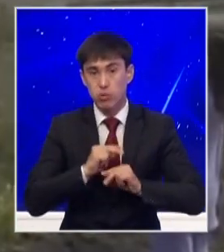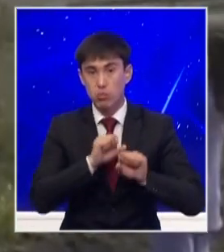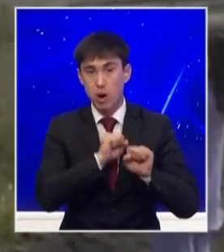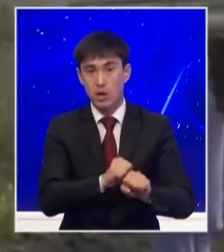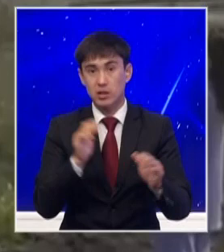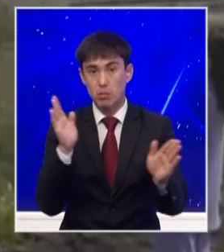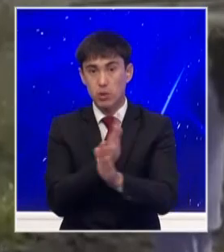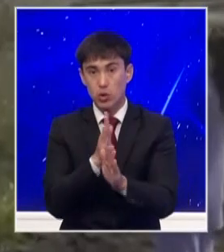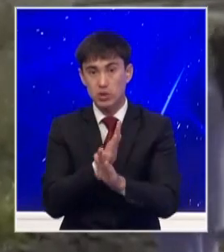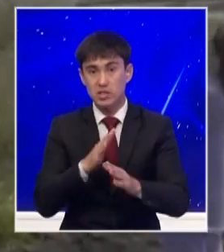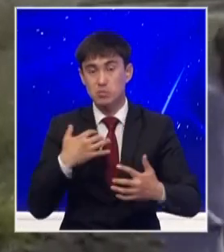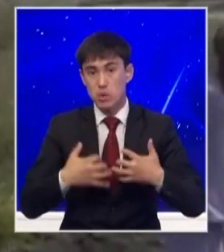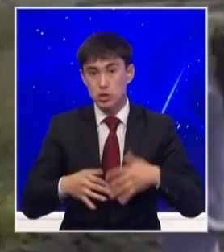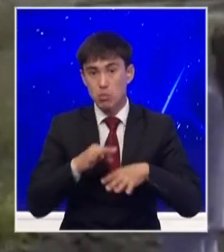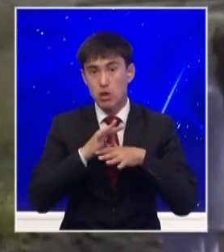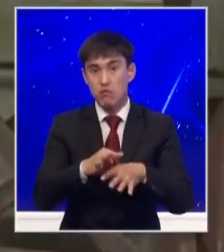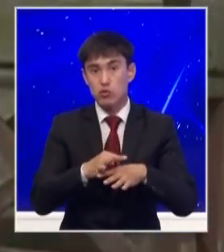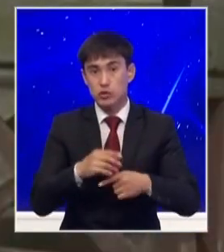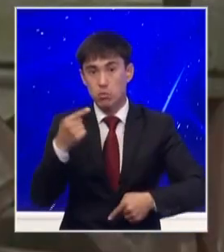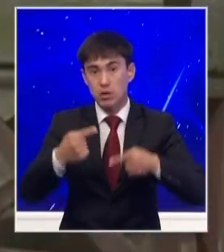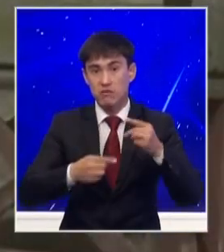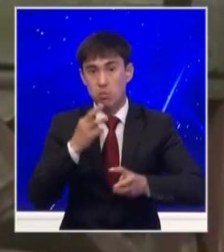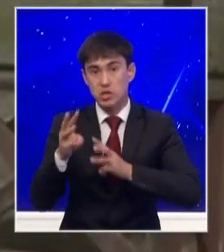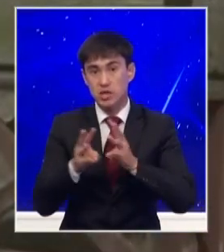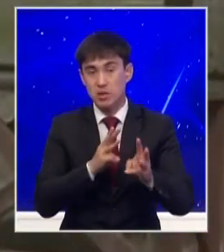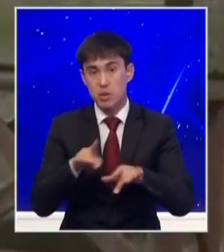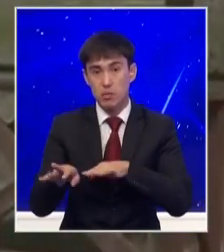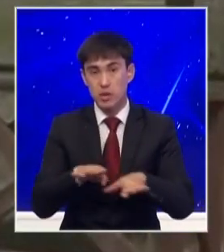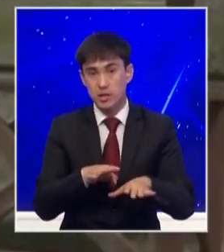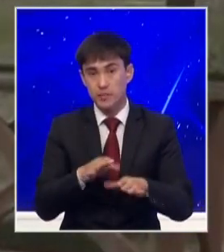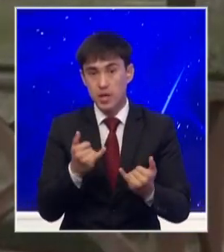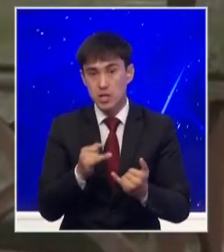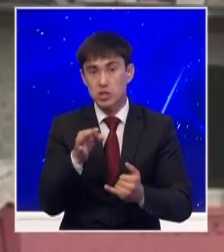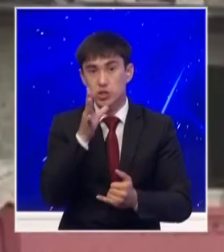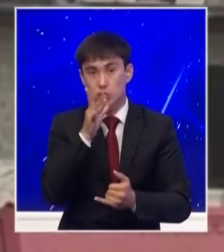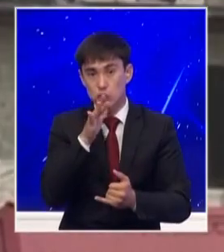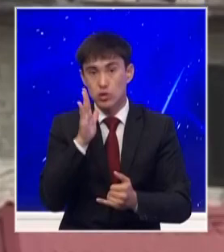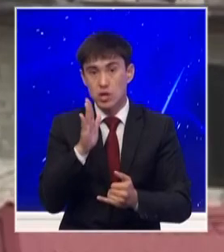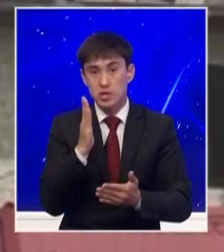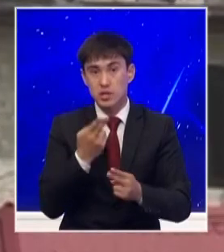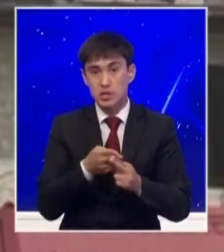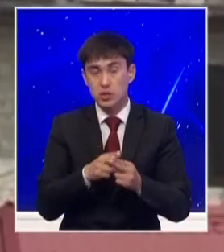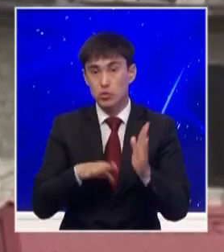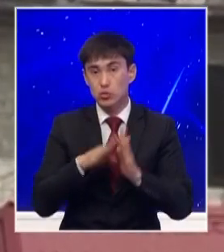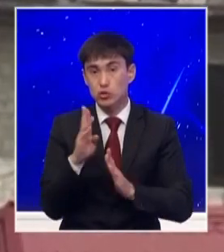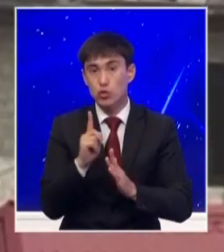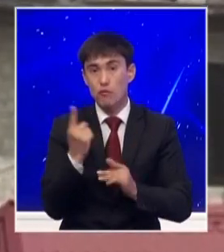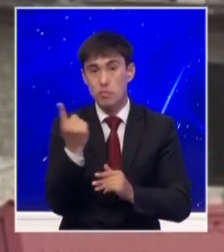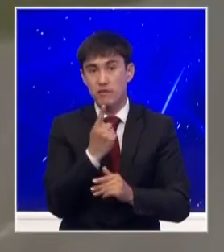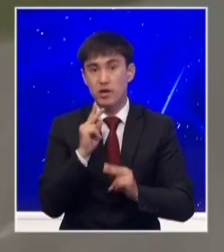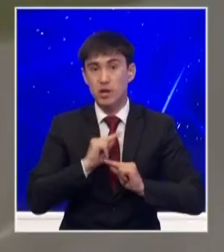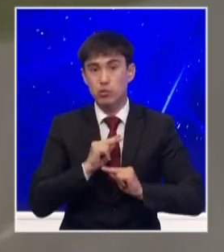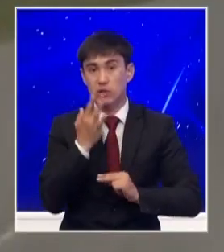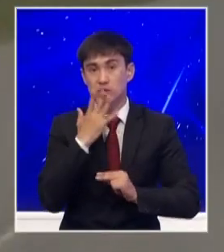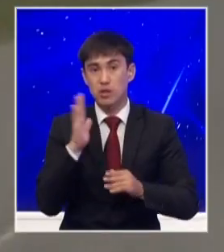охране природы и спешно проводятся противопожарные мероприятия. Нынешний сезон примечателен тем, что здесь впервые в